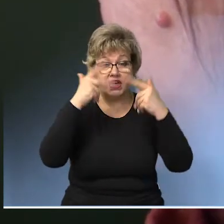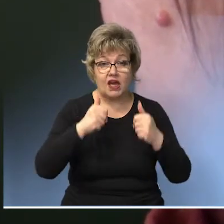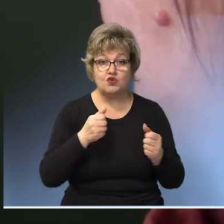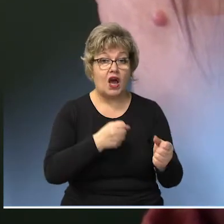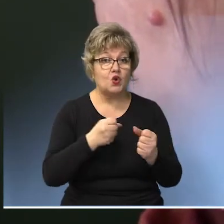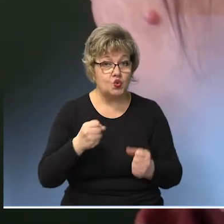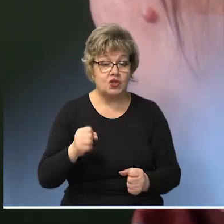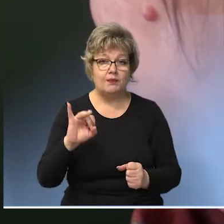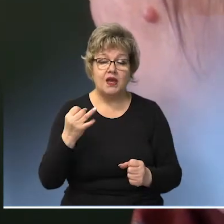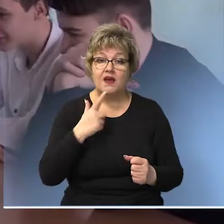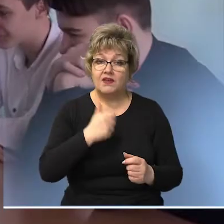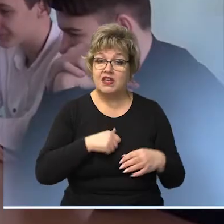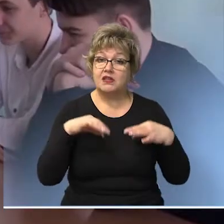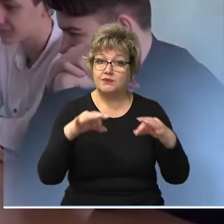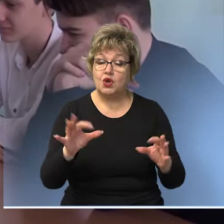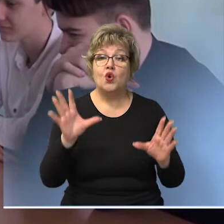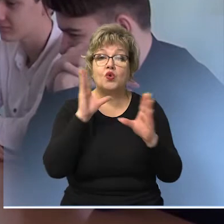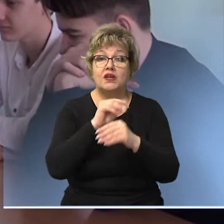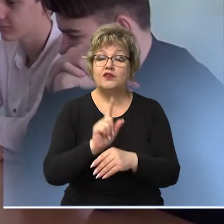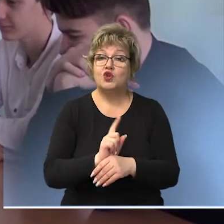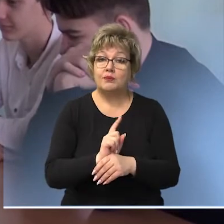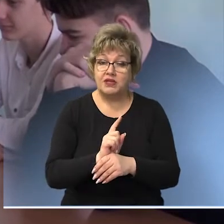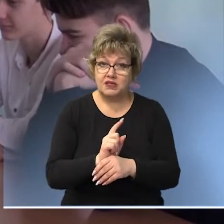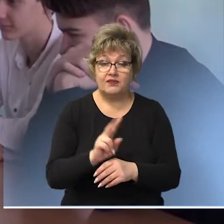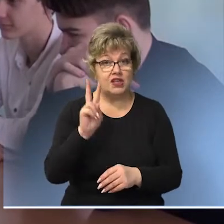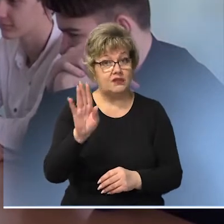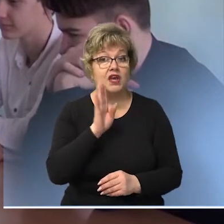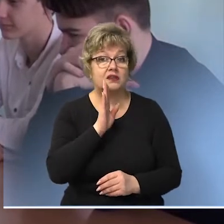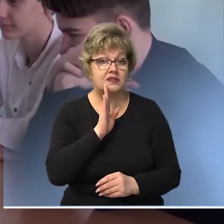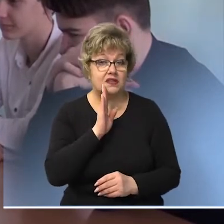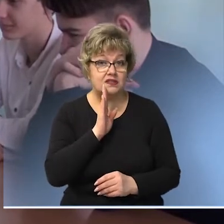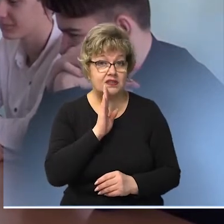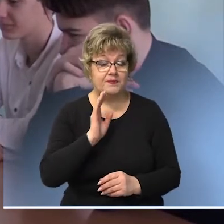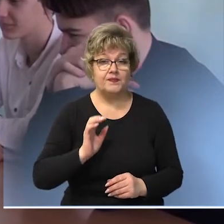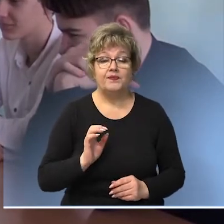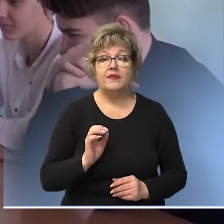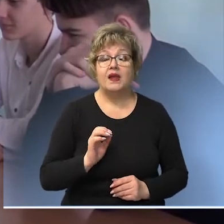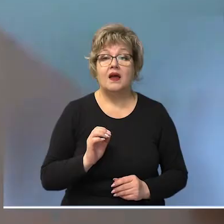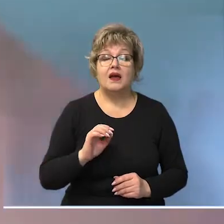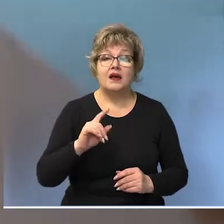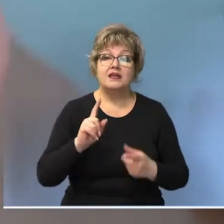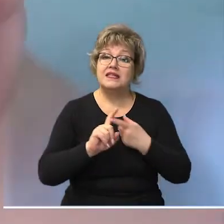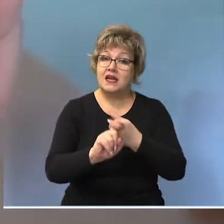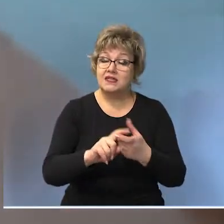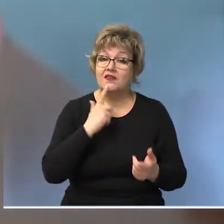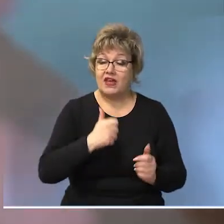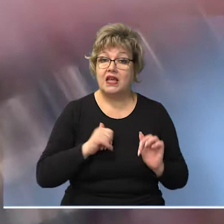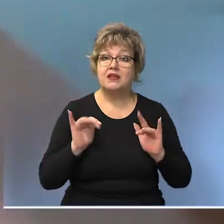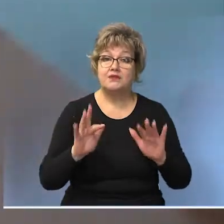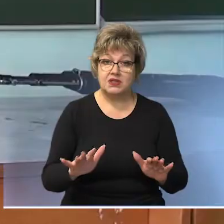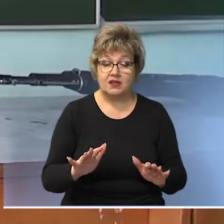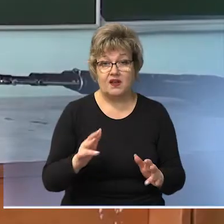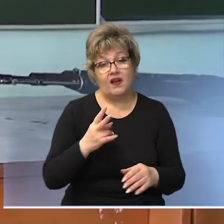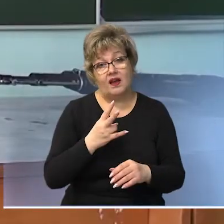военной техникой, это мое хобби. Укладываются в нормативы и две Анастасии, Ищенко и Смердягина. Заразились военным